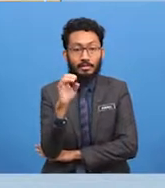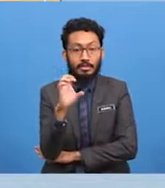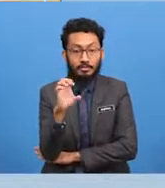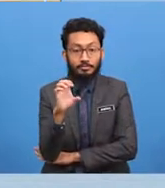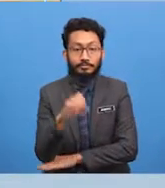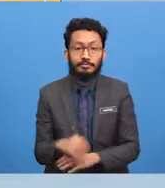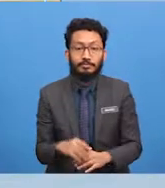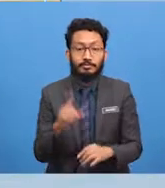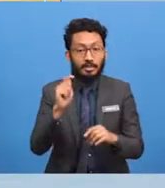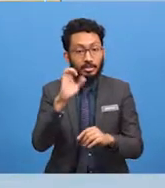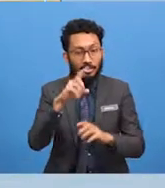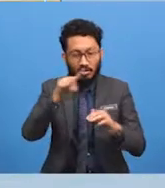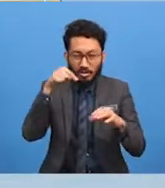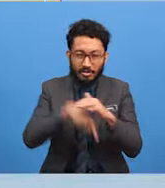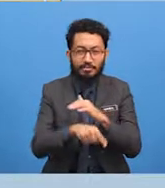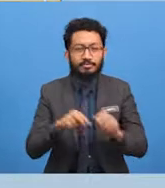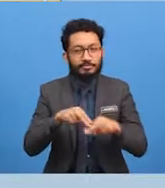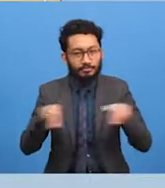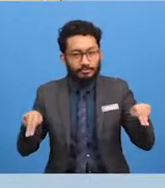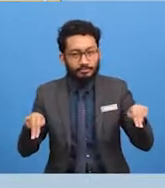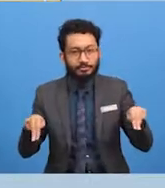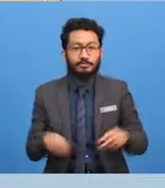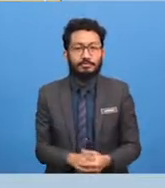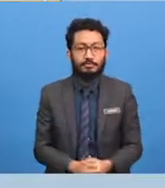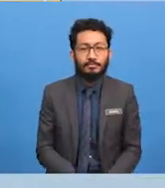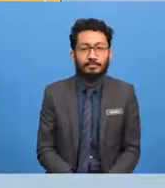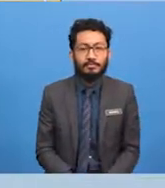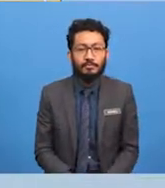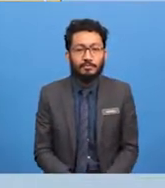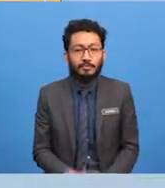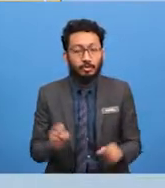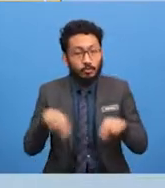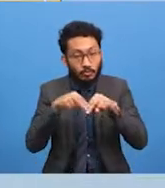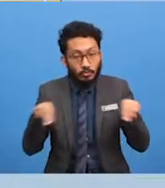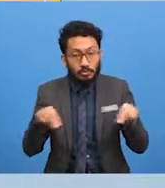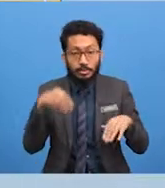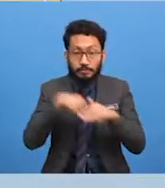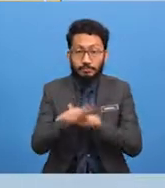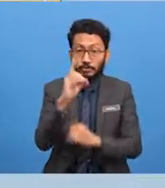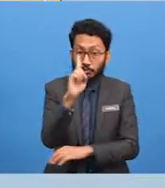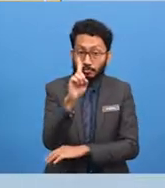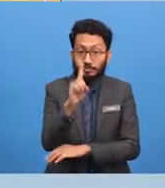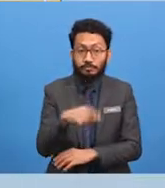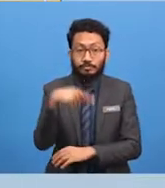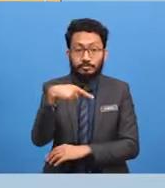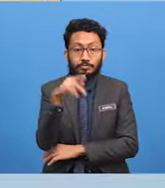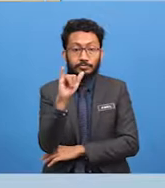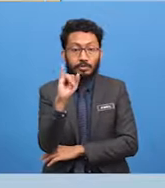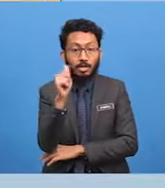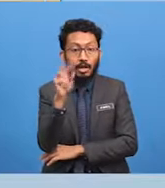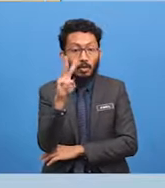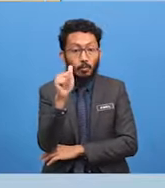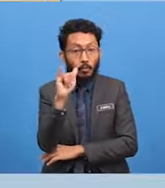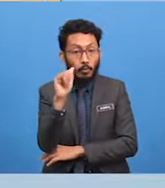diukur. Objektif yang spesifik tadi hendaklah boleh diukur dalam satu piawai.